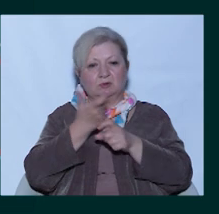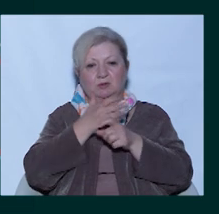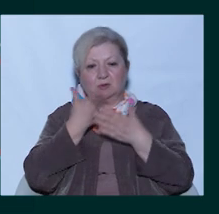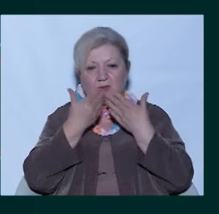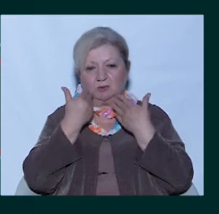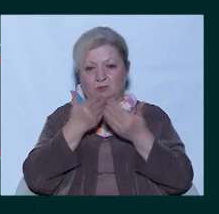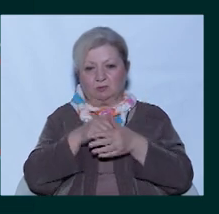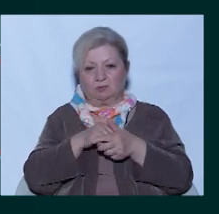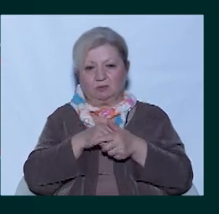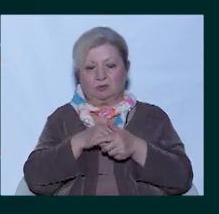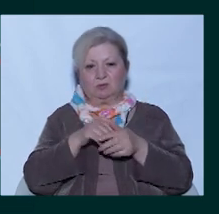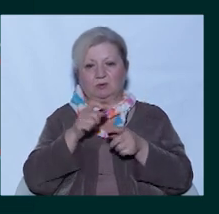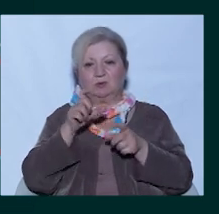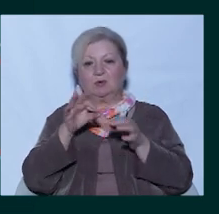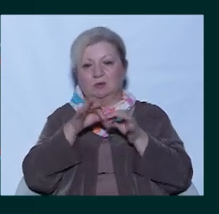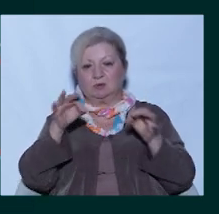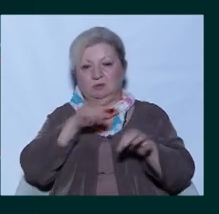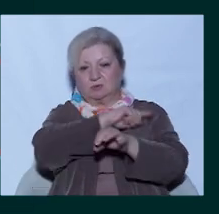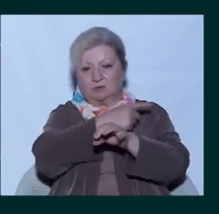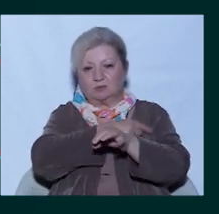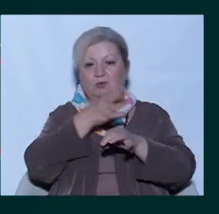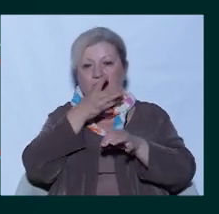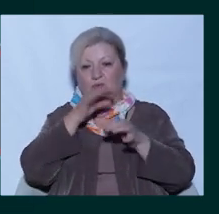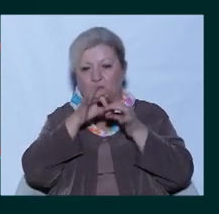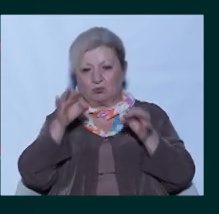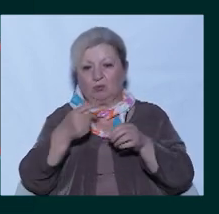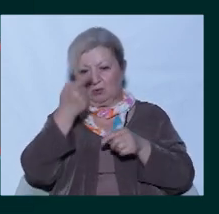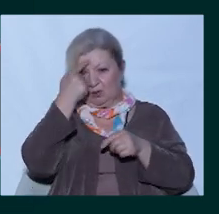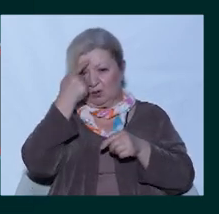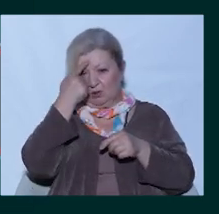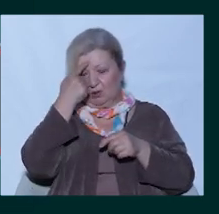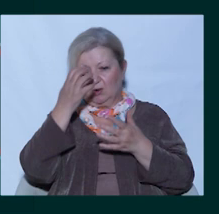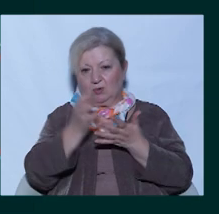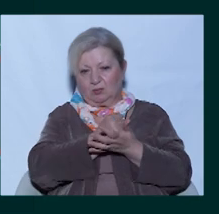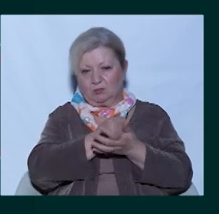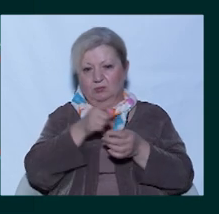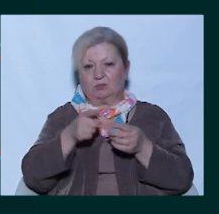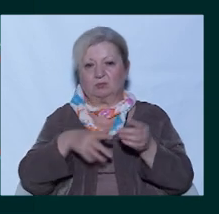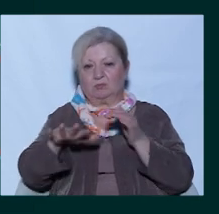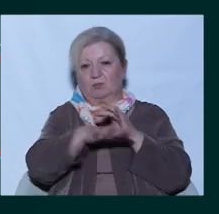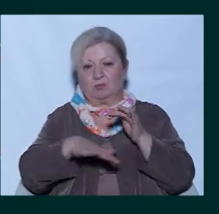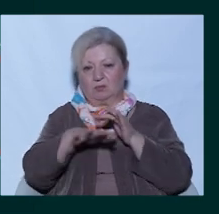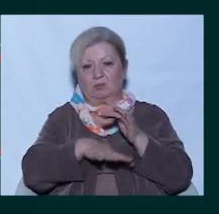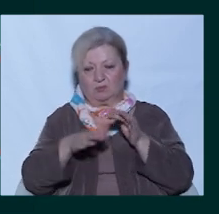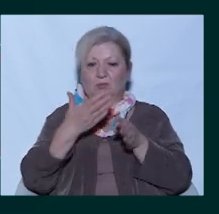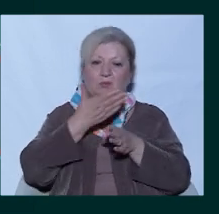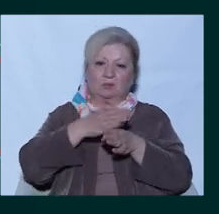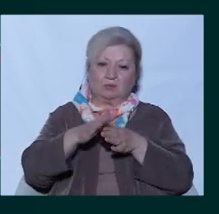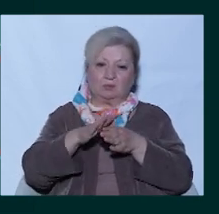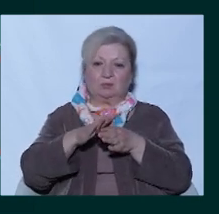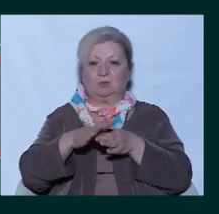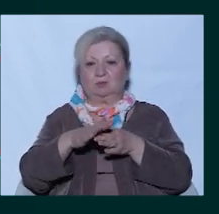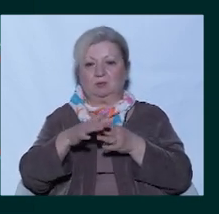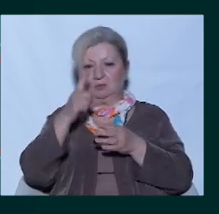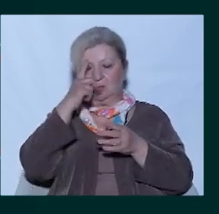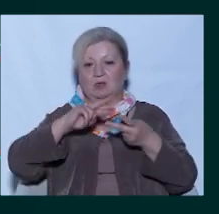მარტივია აი გერამ აქ. სიმძლავრე გადაზომილი, დროს გავზომავ და გავიგებ ამის ფართობს და გავარკვევ გამოყოფილ სითბოს